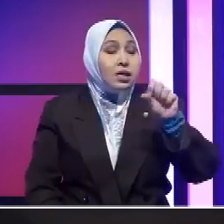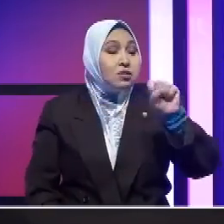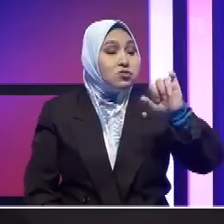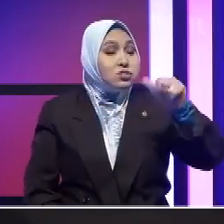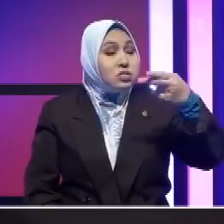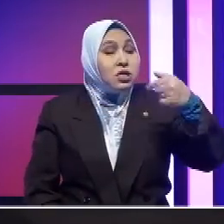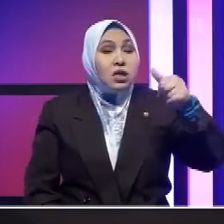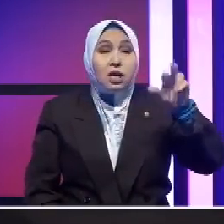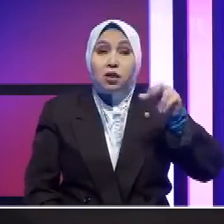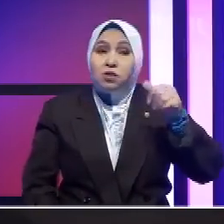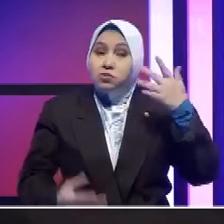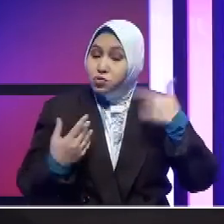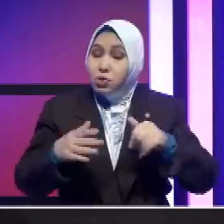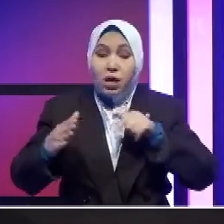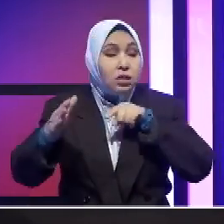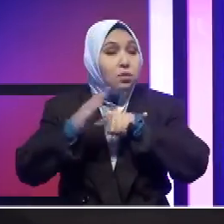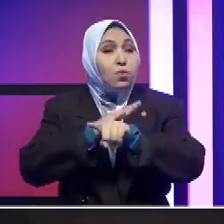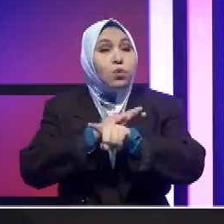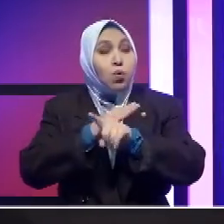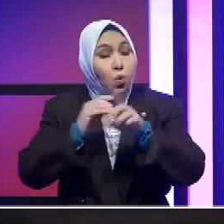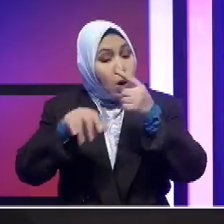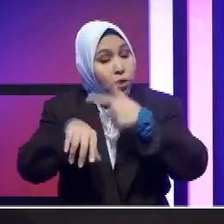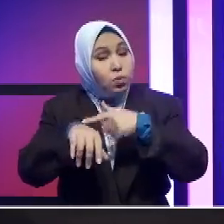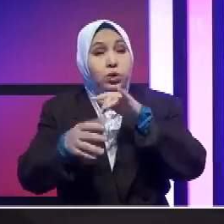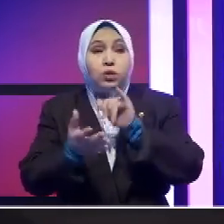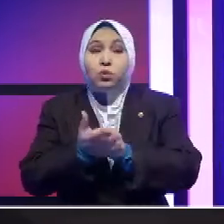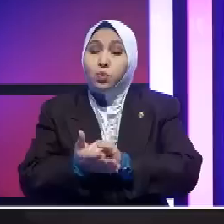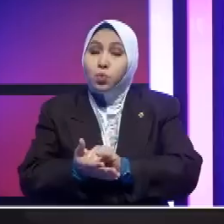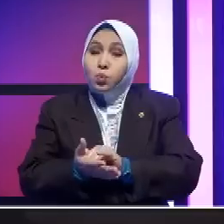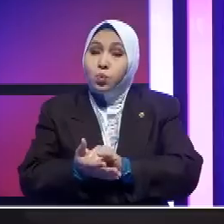dah ni. Allah. Ya, sudah terbunuh. Pada waktu ini